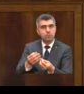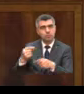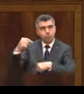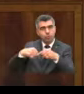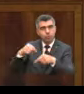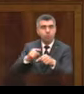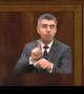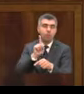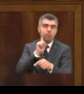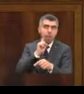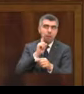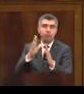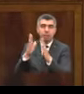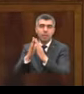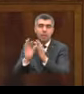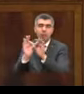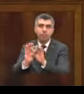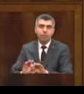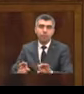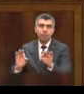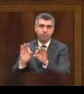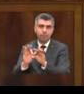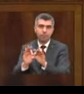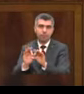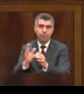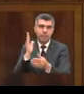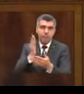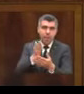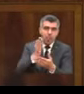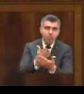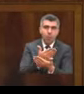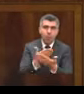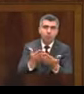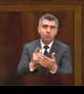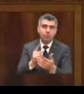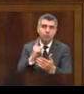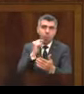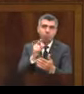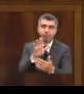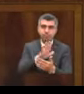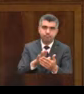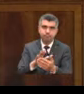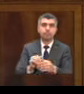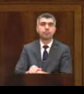اللي كيحتاجوا الإيواء بسبب تعرضهم للعنف محتمل في تلك الفترة. اليوم نتوفر على